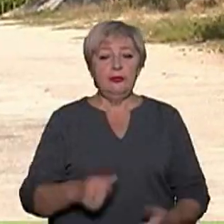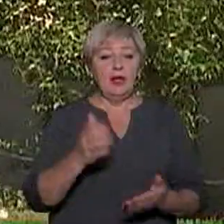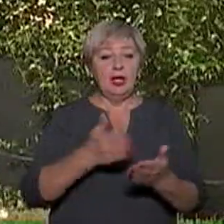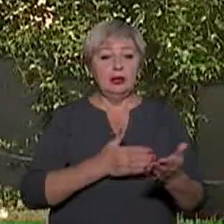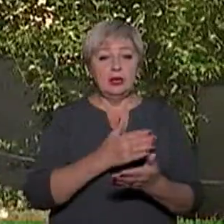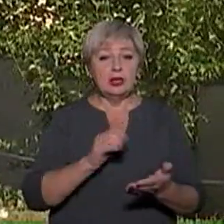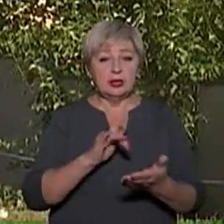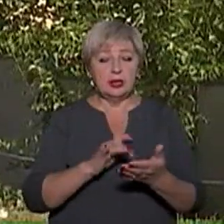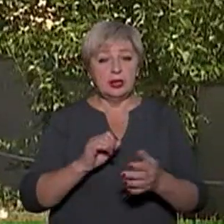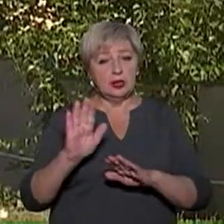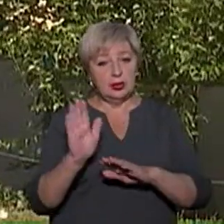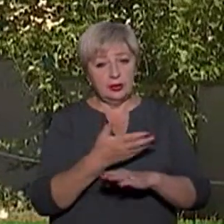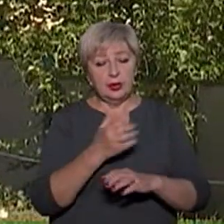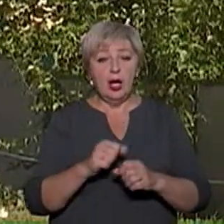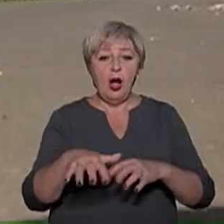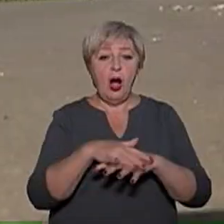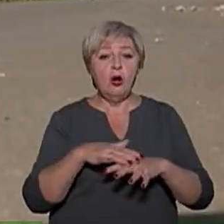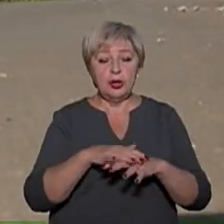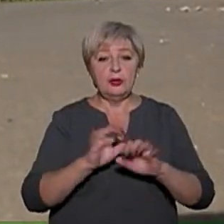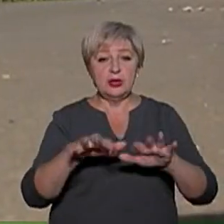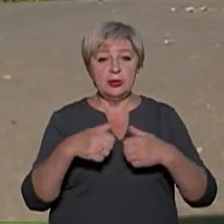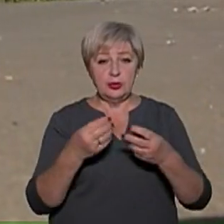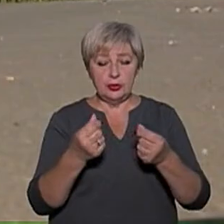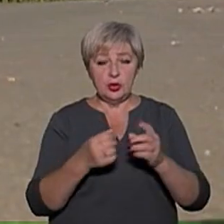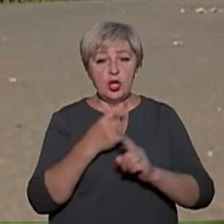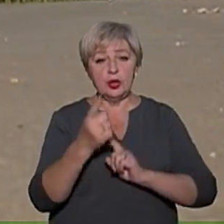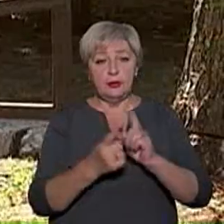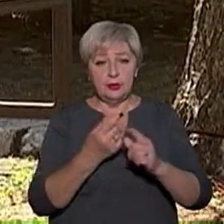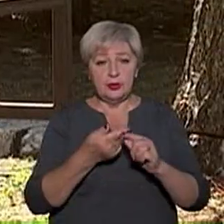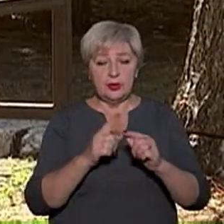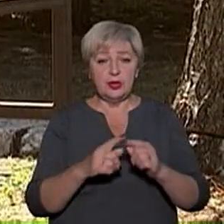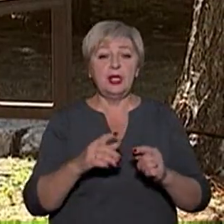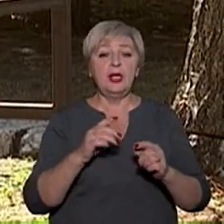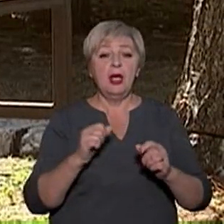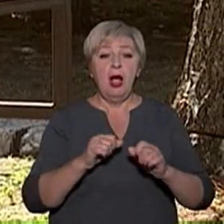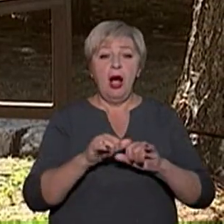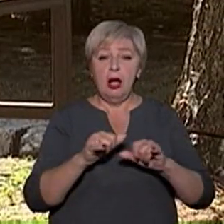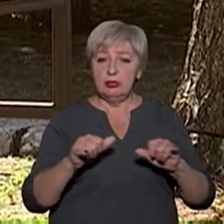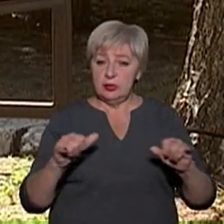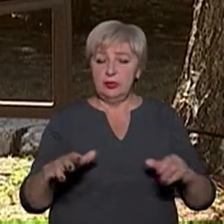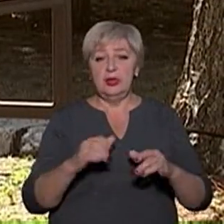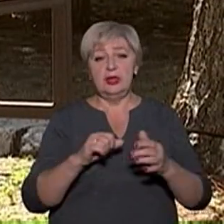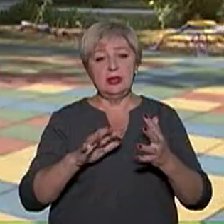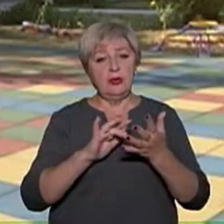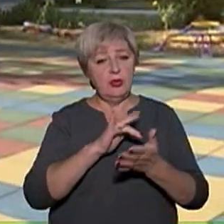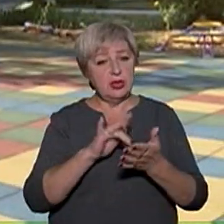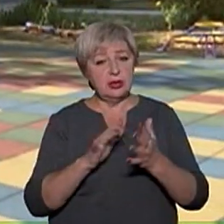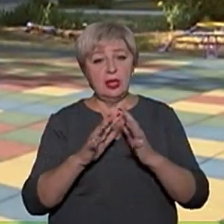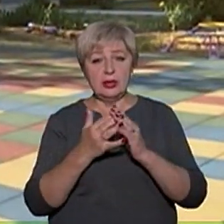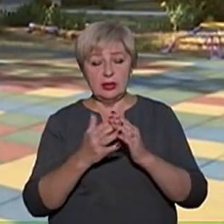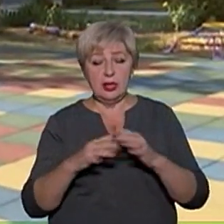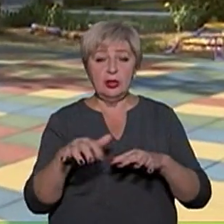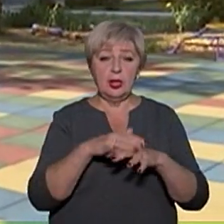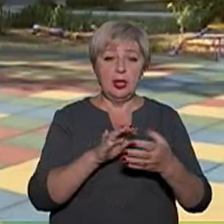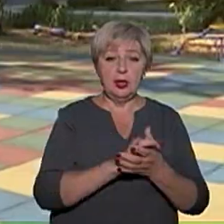Децентралізацію ліквідують, а у громад заберуть гроші. Реформу, завдяки якій активно розвиваються міста, села і об'єднані територіальні громади,